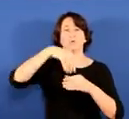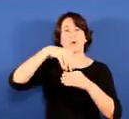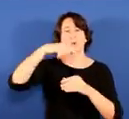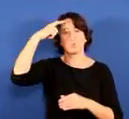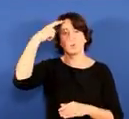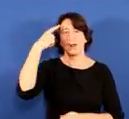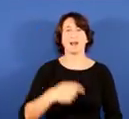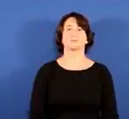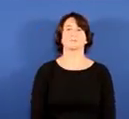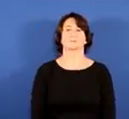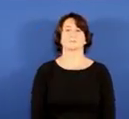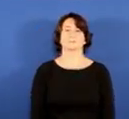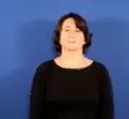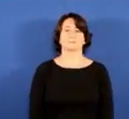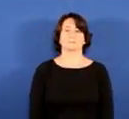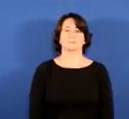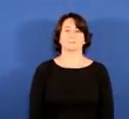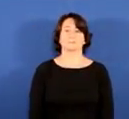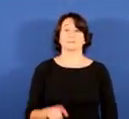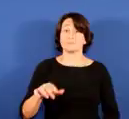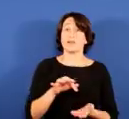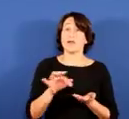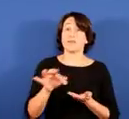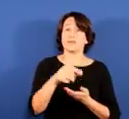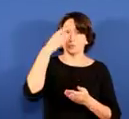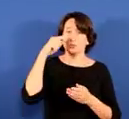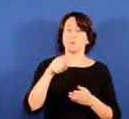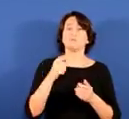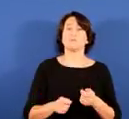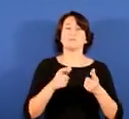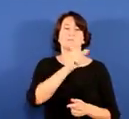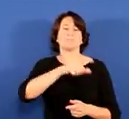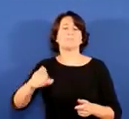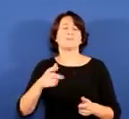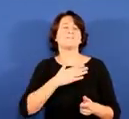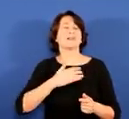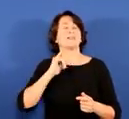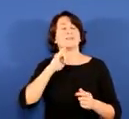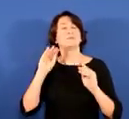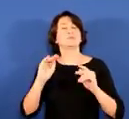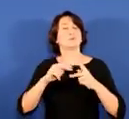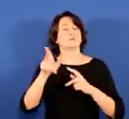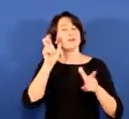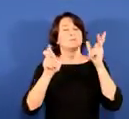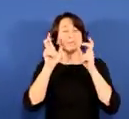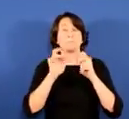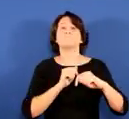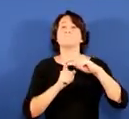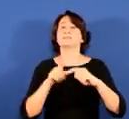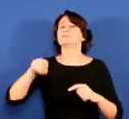Eskandon, eta BBK Fundazioko zuzendaria Gorka Martinez. Udagoieneko Osterak euskarazko produkzioa hurbiltzen du Bizkaiko